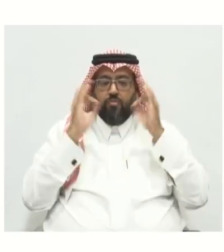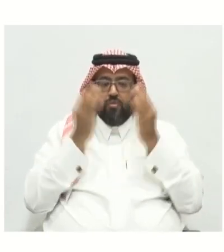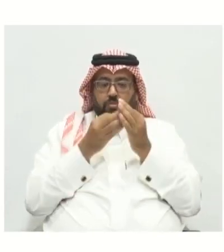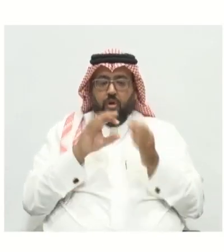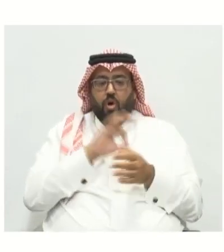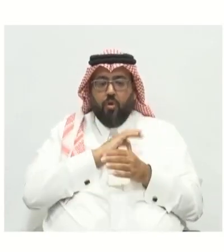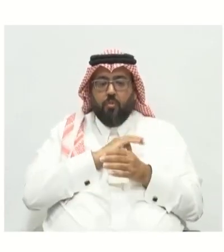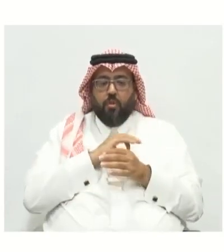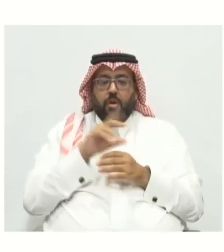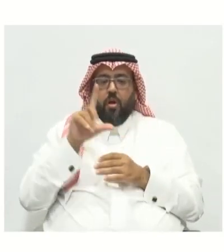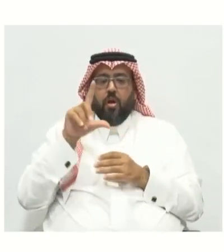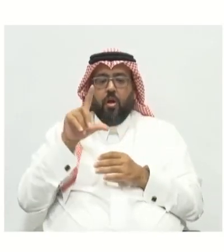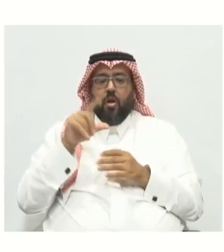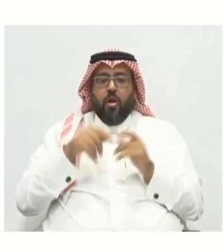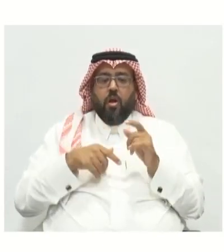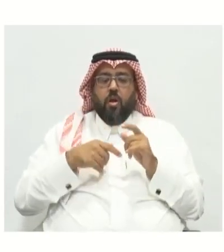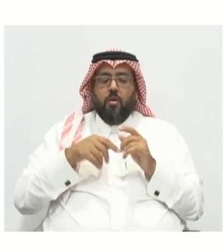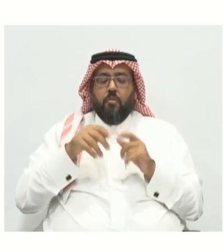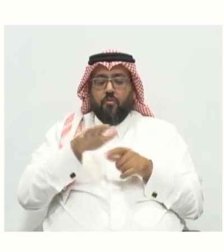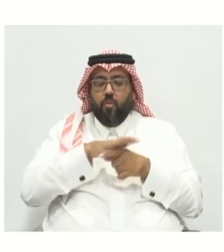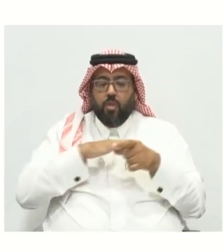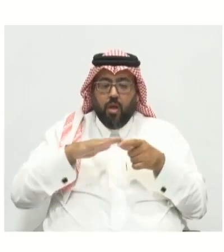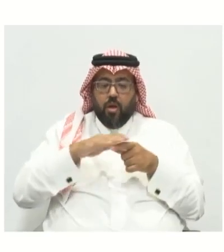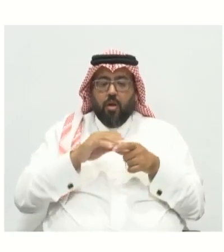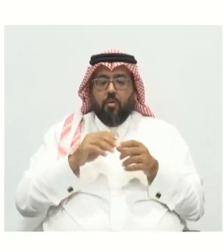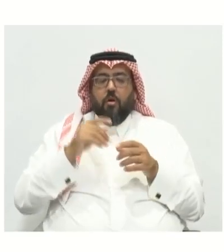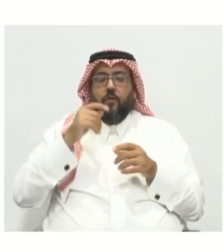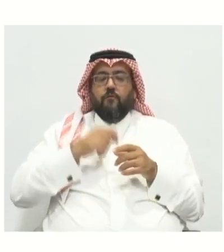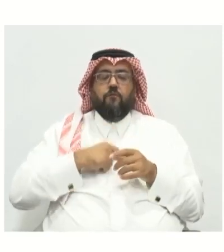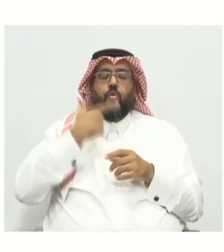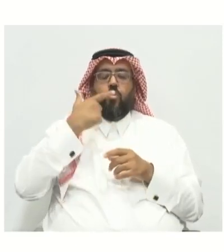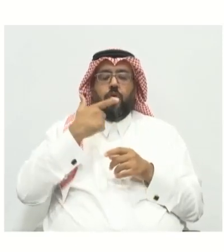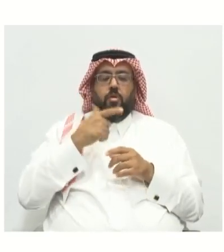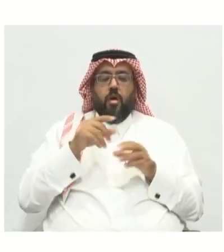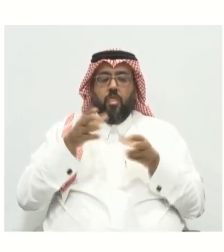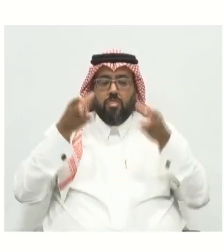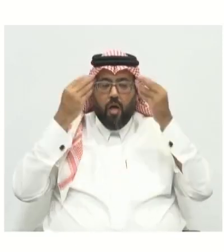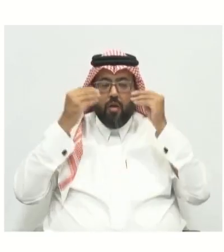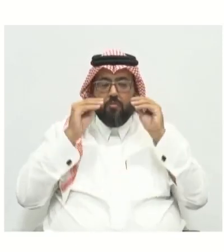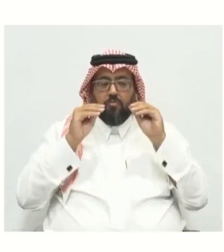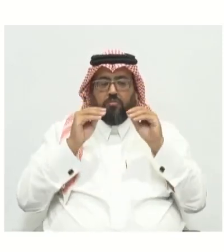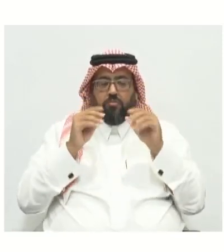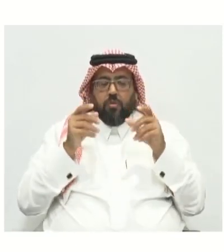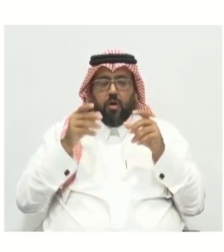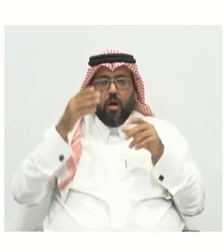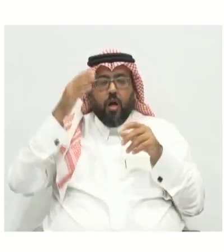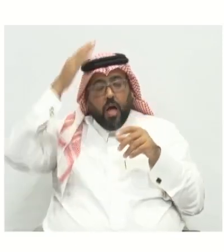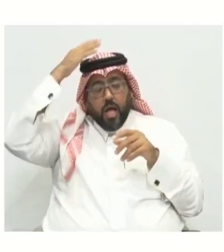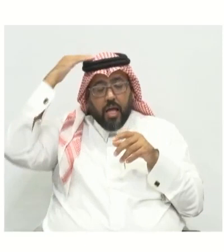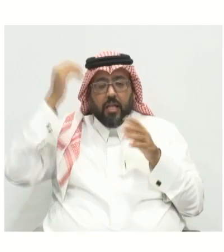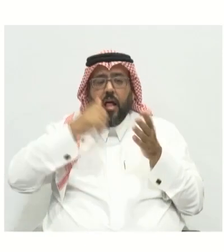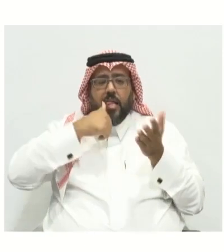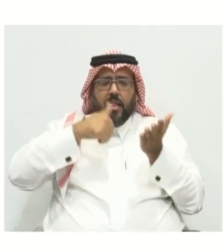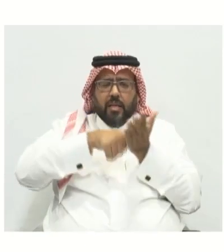محبين لوطنهم معتزين بتاريخه وتوفر الدوله التعليم العام وتلتزم بمكافحه الاميه وترعى